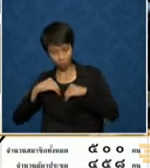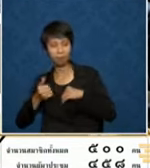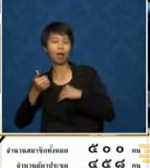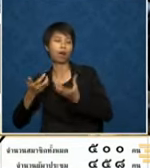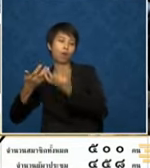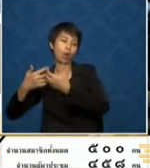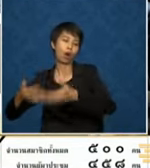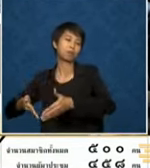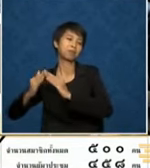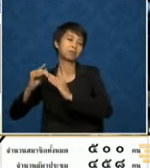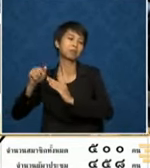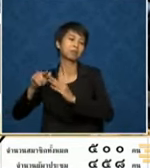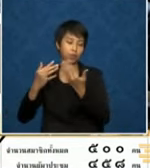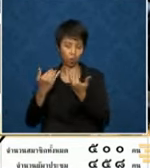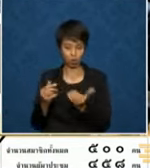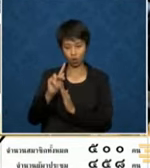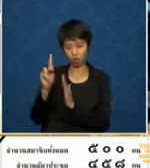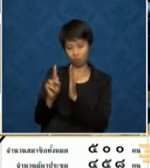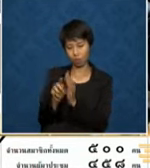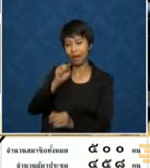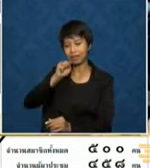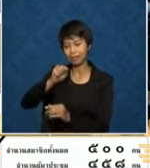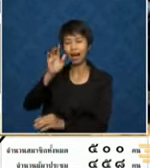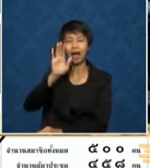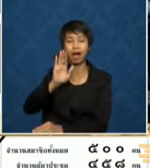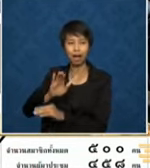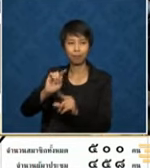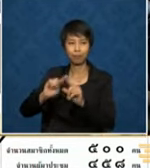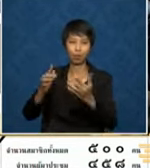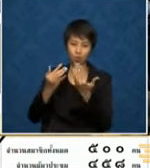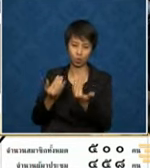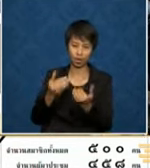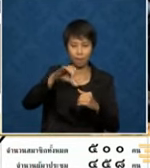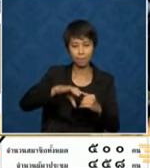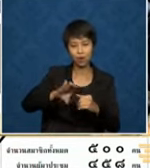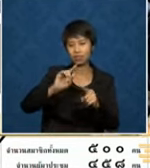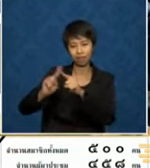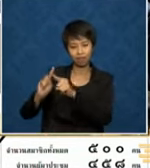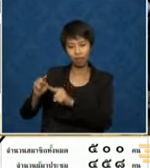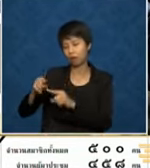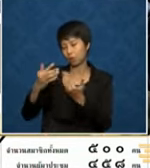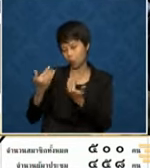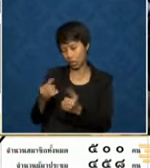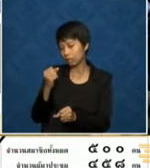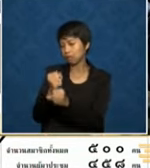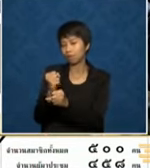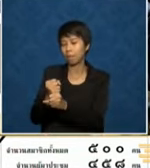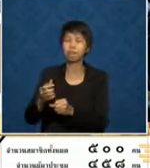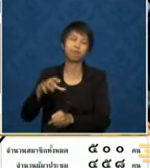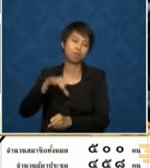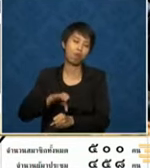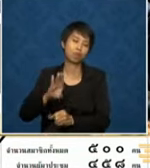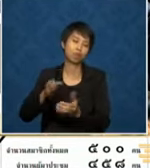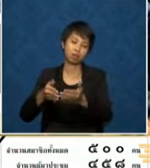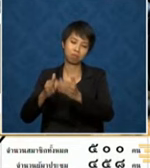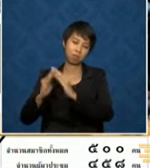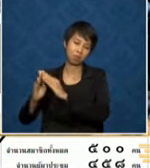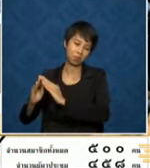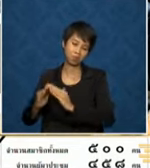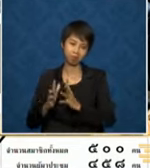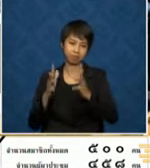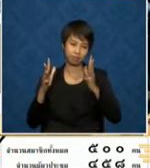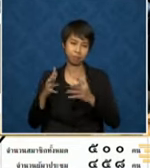ม้ว่าต่อมาจะมีการออกกฎหมายห้ามไปแล้วแต่ก็ไม่ทันแล้วค่ะตอนนี้ผู้ประกอบการเหล็กจีนเนี่ยเข้ามาผลิตในไทยเป็นจำนวนมากแล้ว